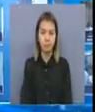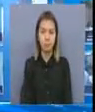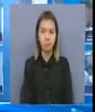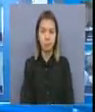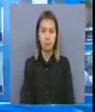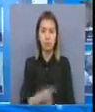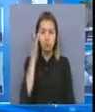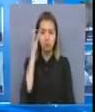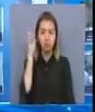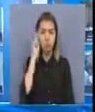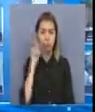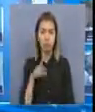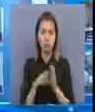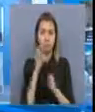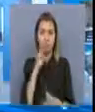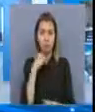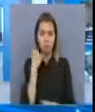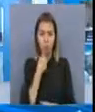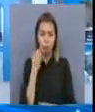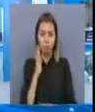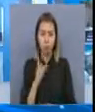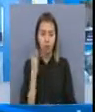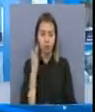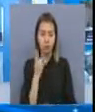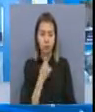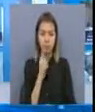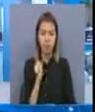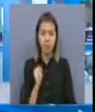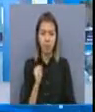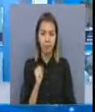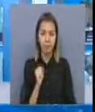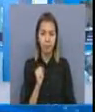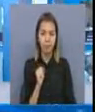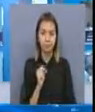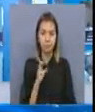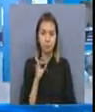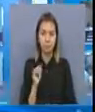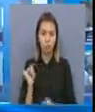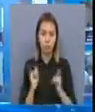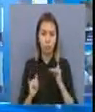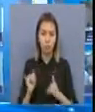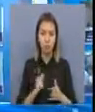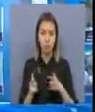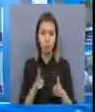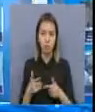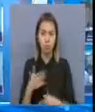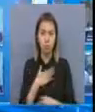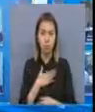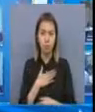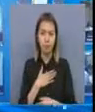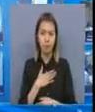жоғары оқуында сап біздерді 4 жыл оқиды ағылшын тілінде, ал енді курс мұғалімдерді дайындау үшін біздерге